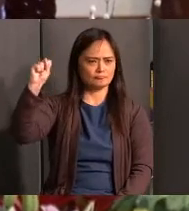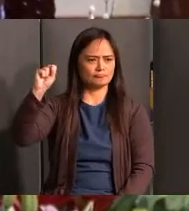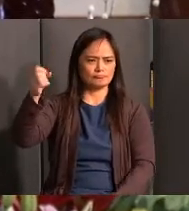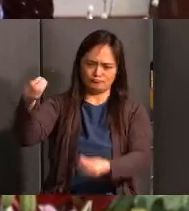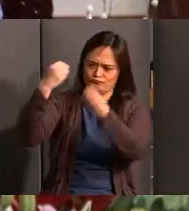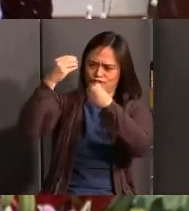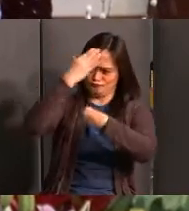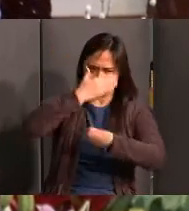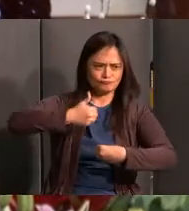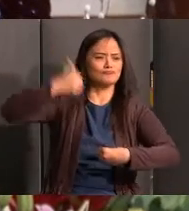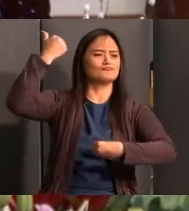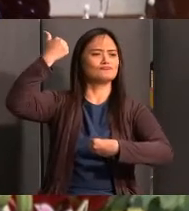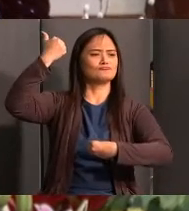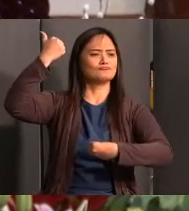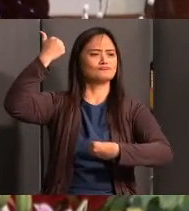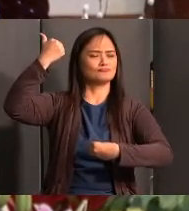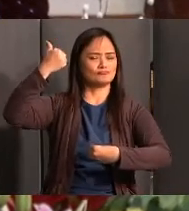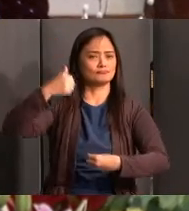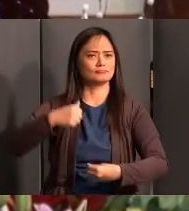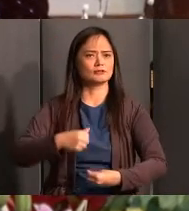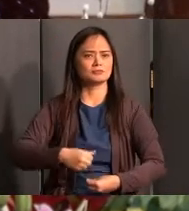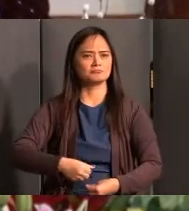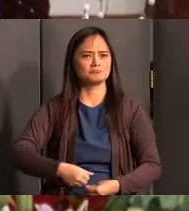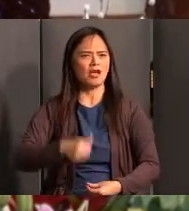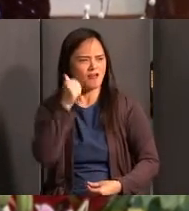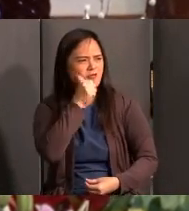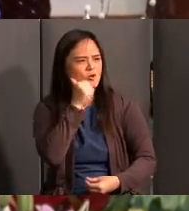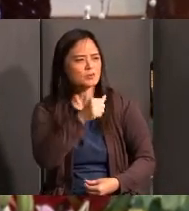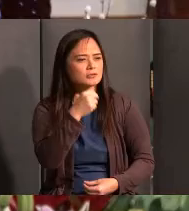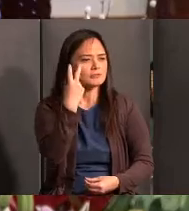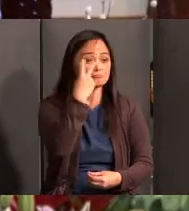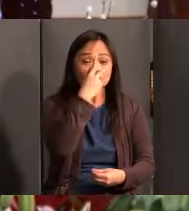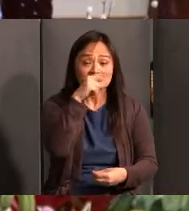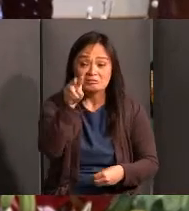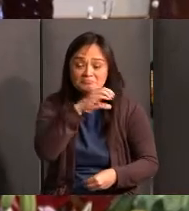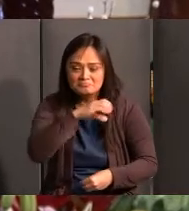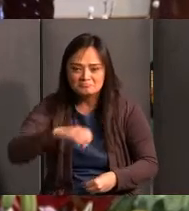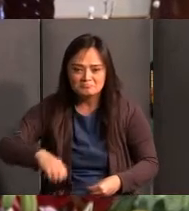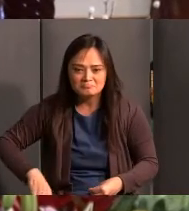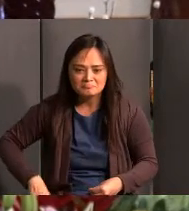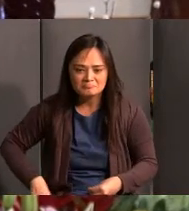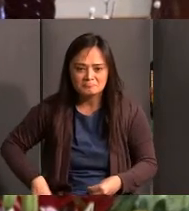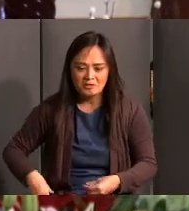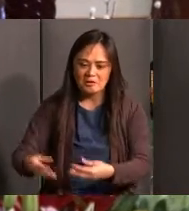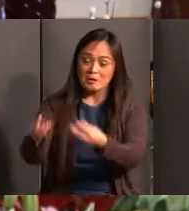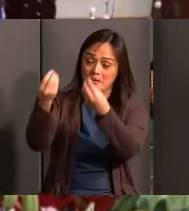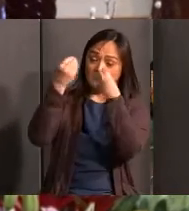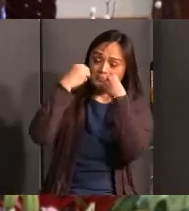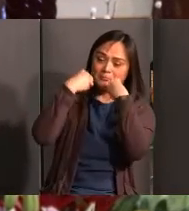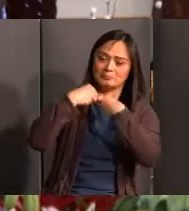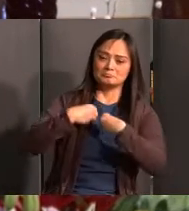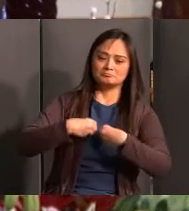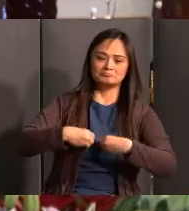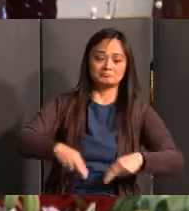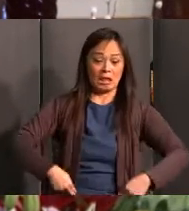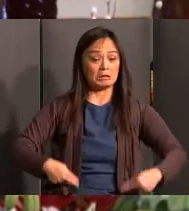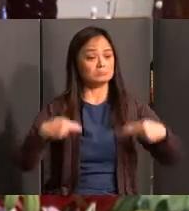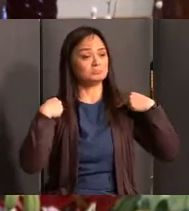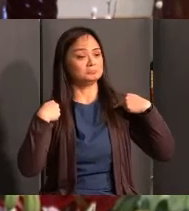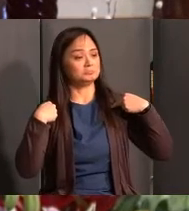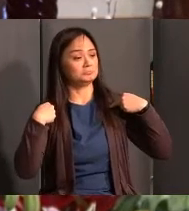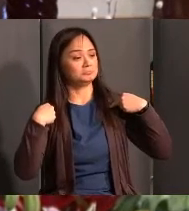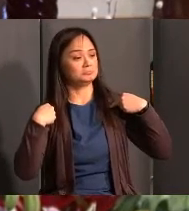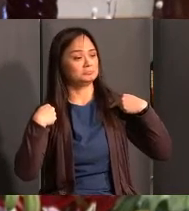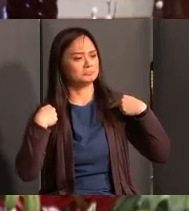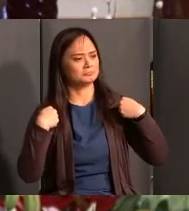Madalas, mga kapatid, ang tingin natin kay Kristo ay ibibigyan lang dapat tayo ng kalusugan.